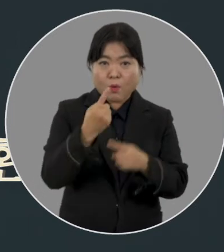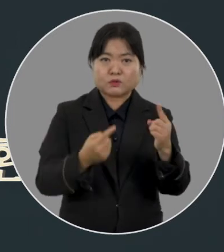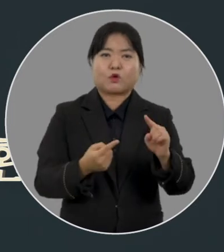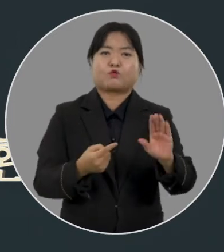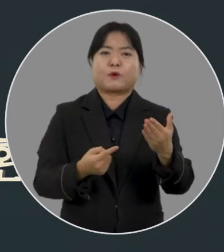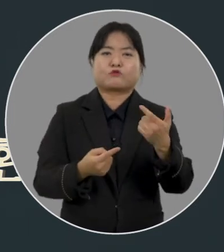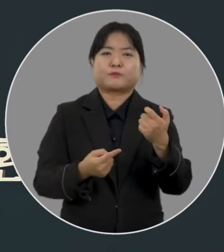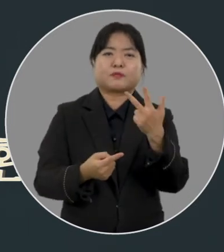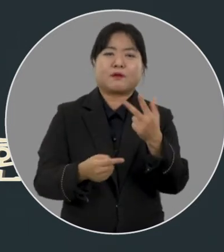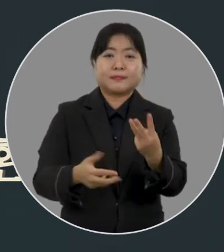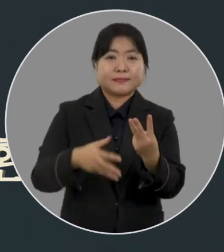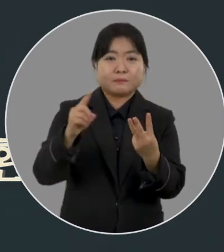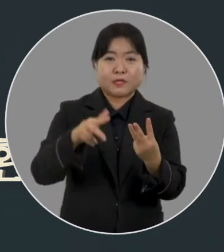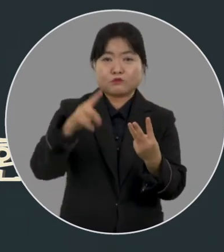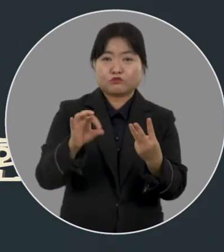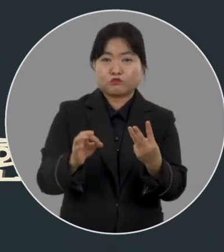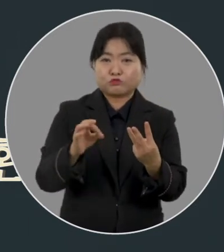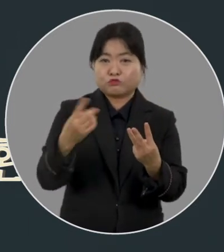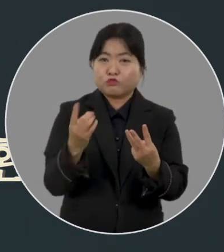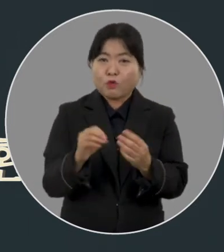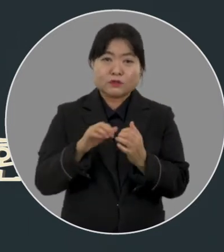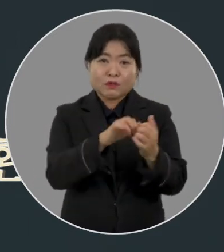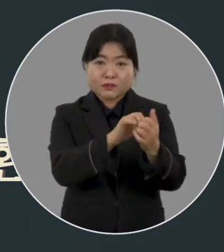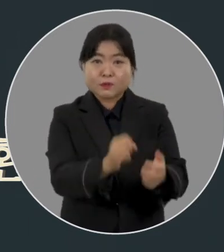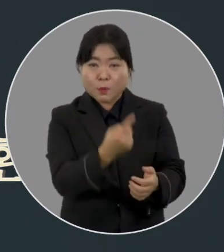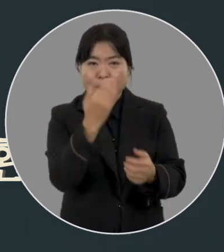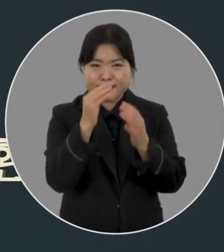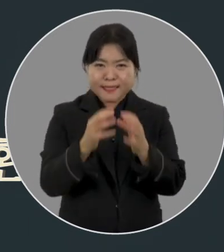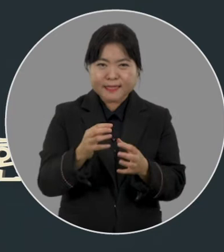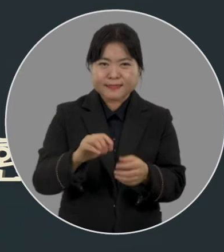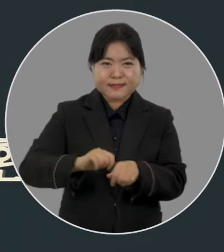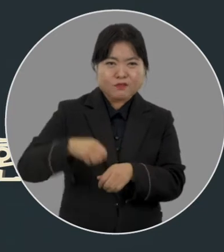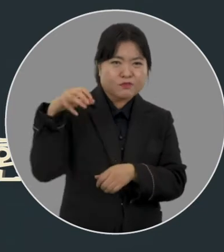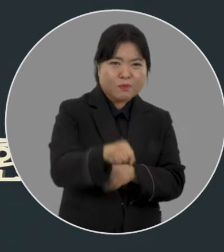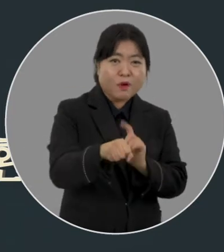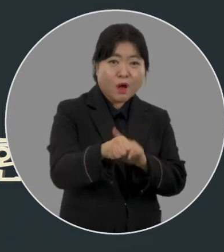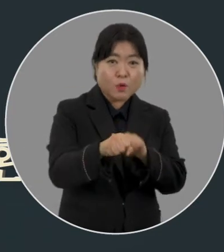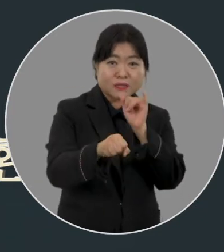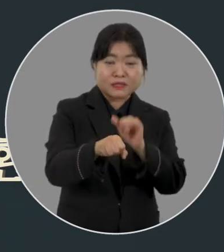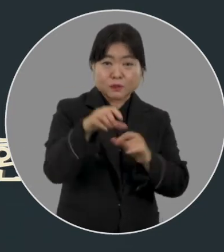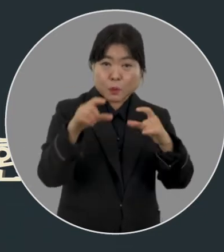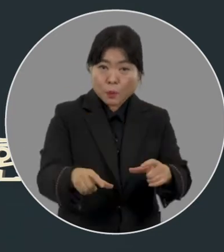1967년 3차 중동전쟁에 의해서 이제 이스라엘이 강제로 점령하고 있는 이 점령지를